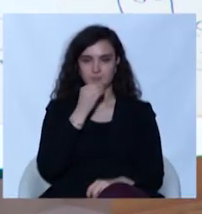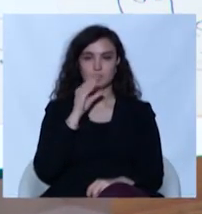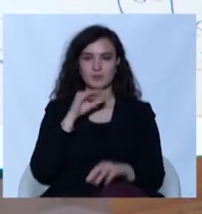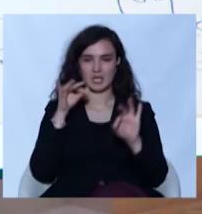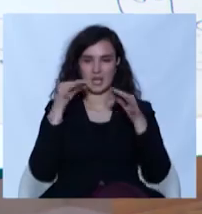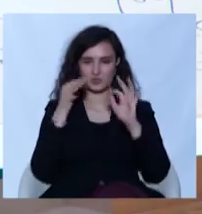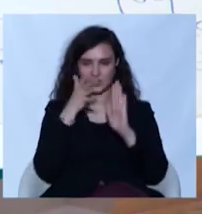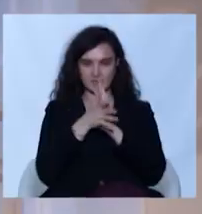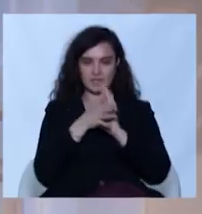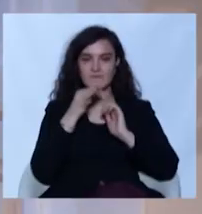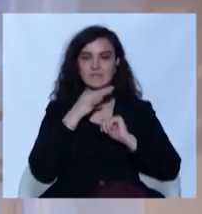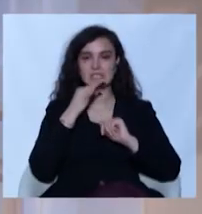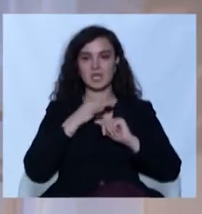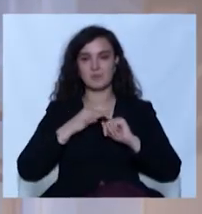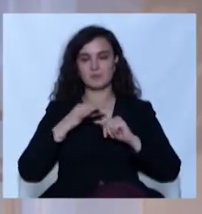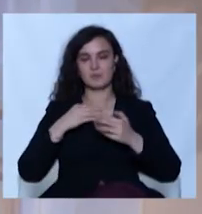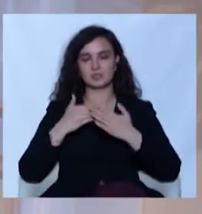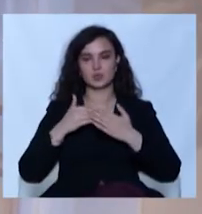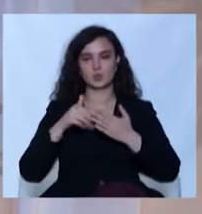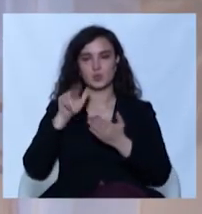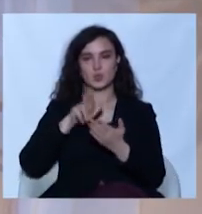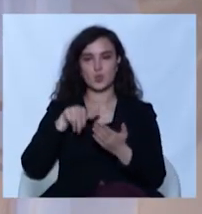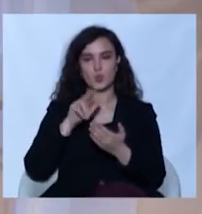გუაში. და